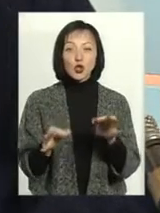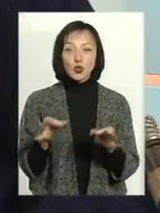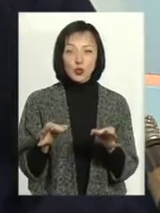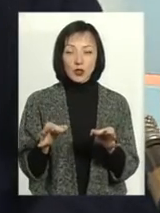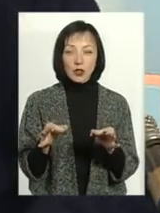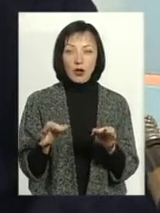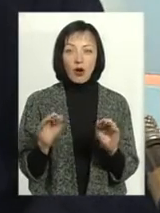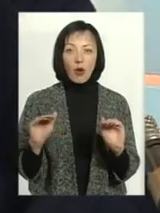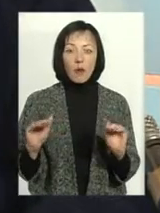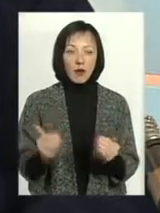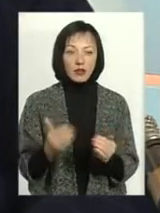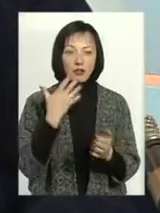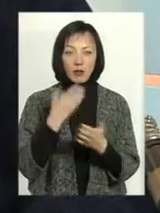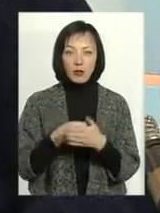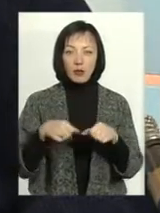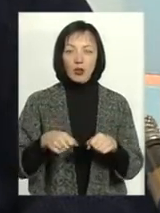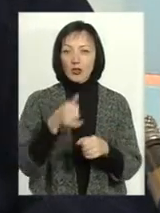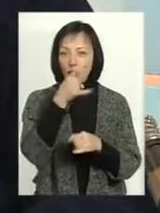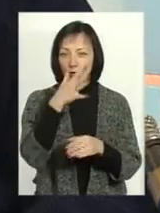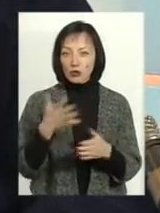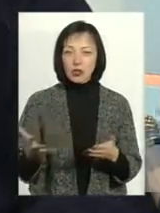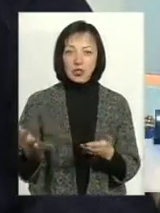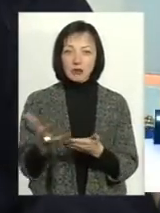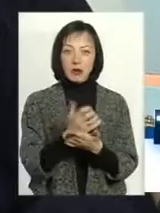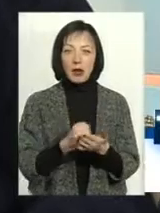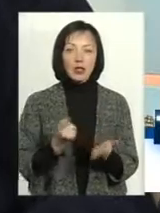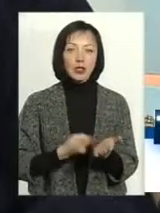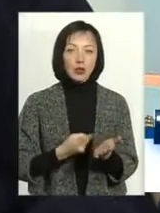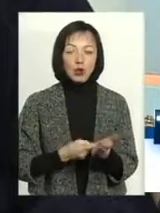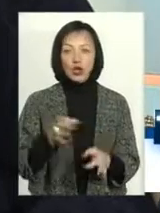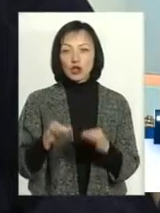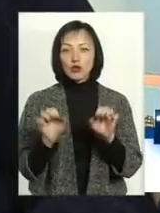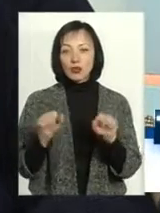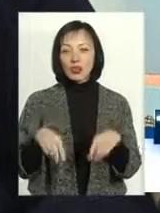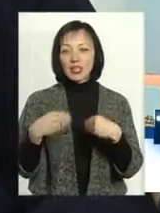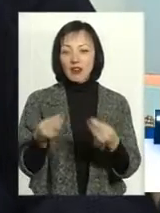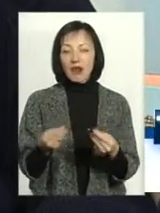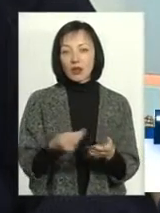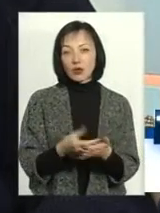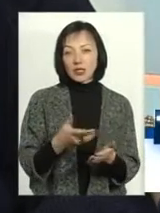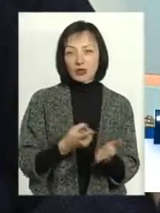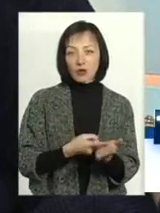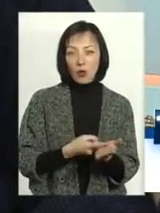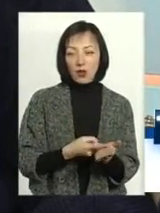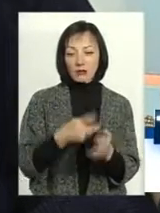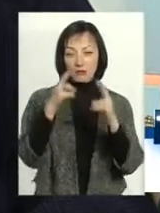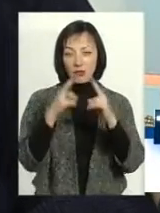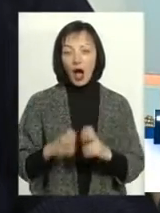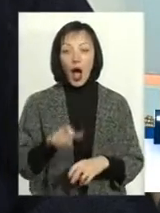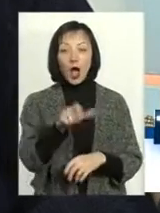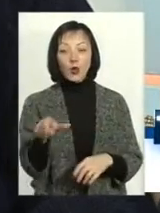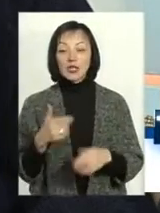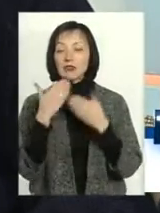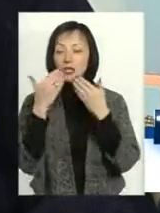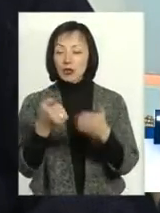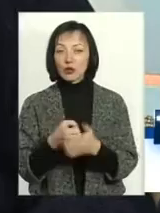обмежені в процесуальних своїх правах, суд не може збирати докази. Суд може тільки давати оцінку доказам. А іноді люди, які